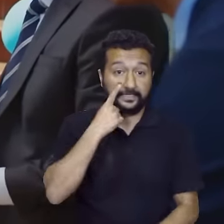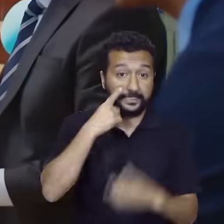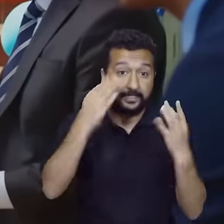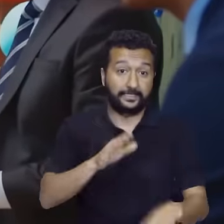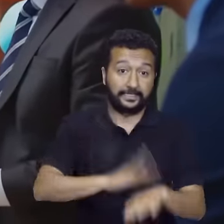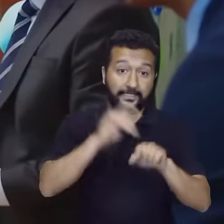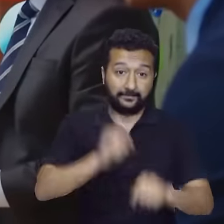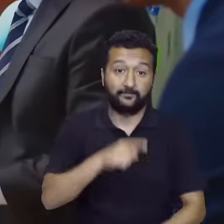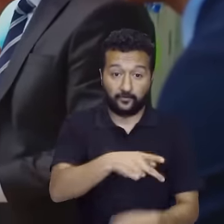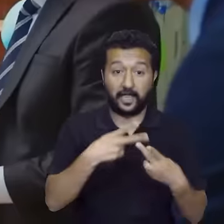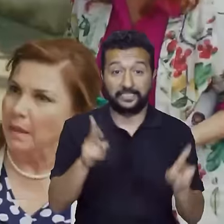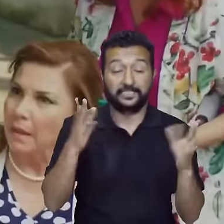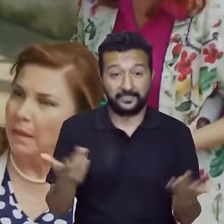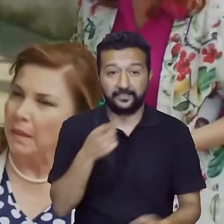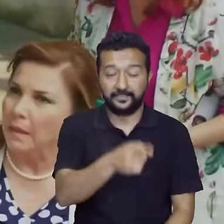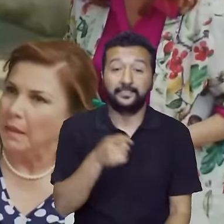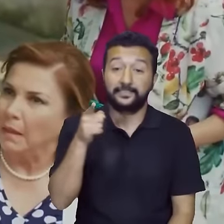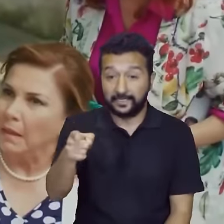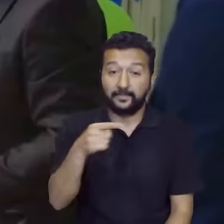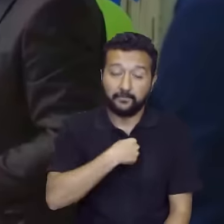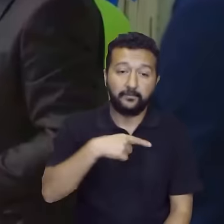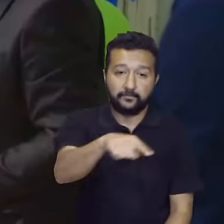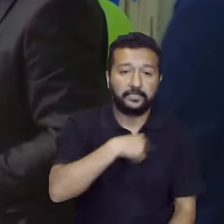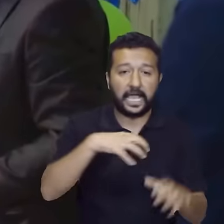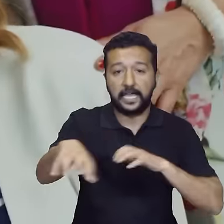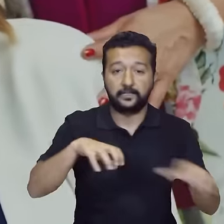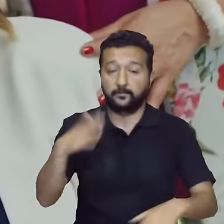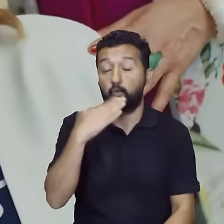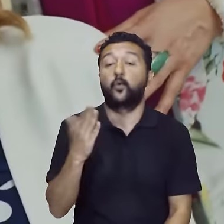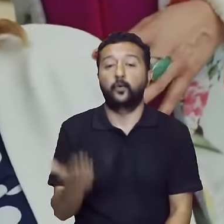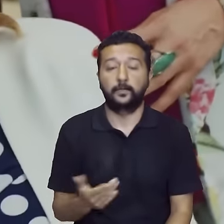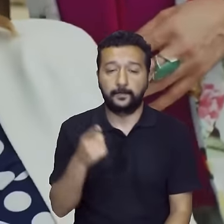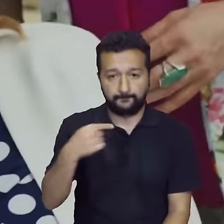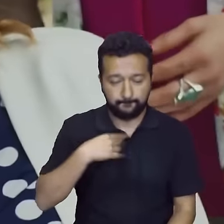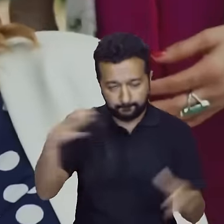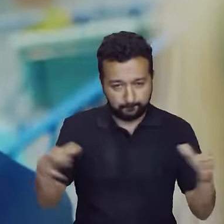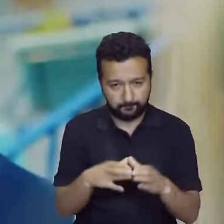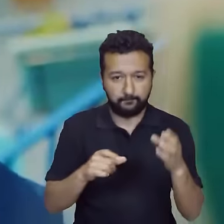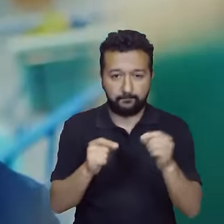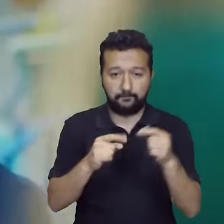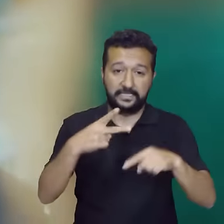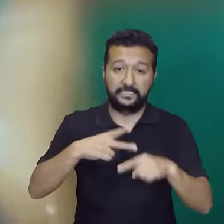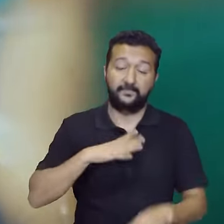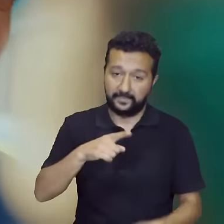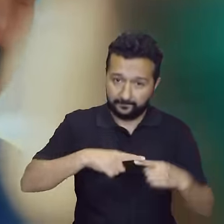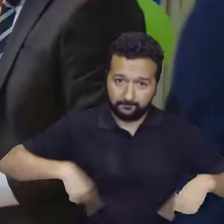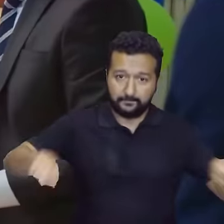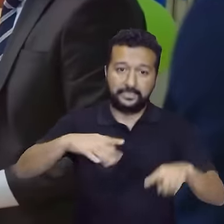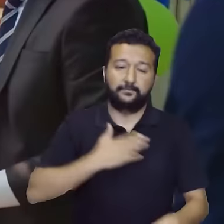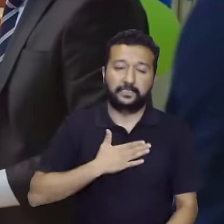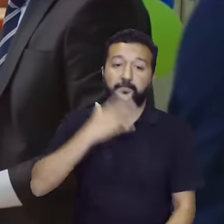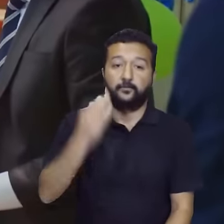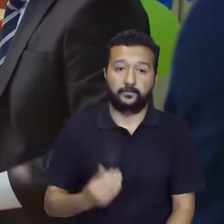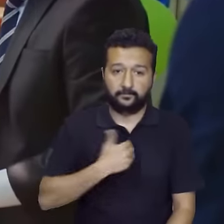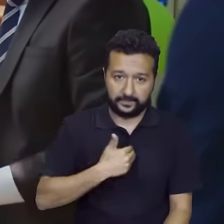tanıklık ettiğimiz bu açılışta sen, ben, biz ayrımı yok. Biz varız. Biz diyeceğiz.